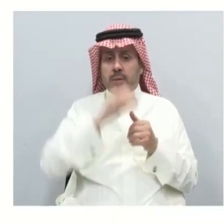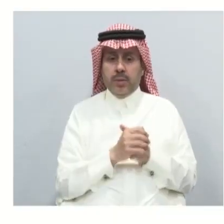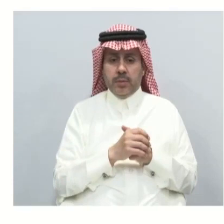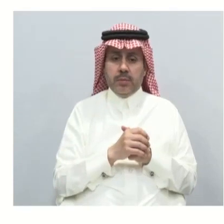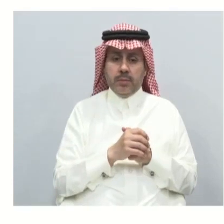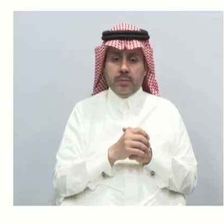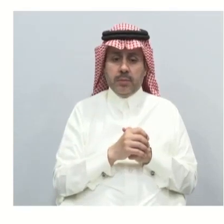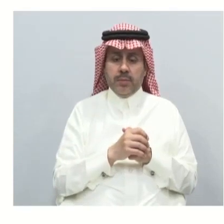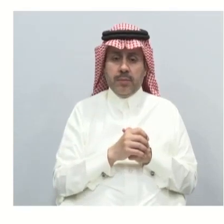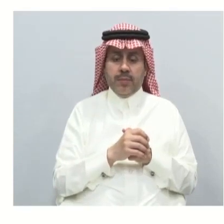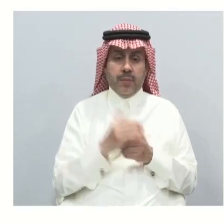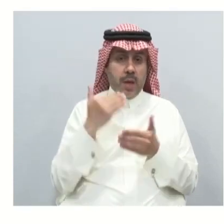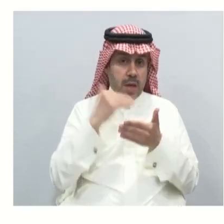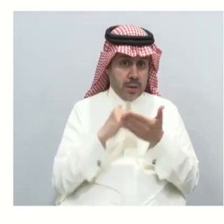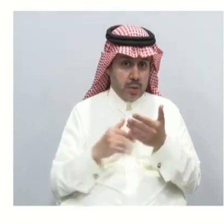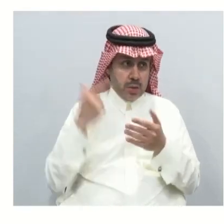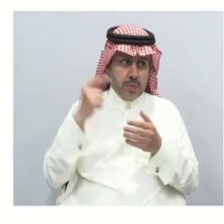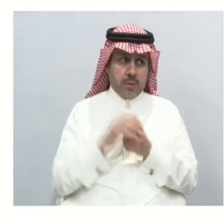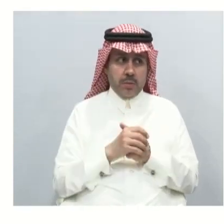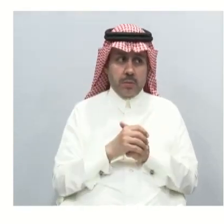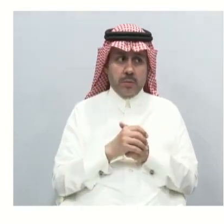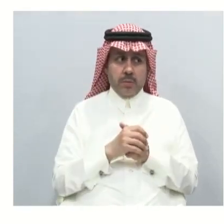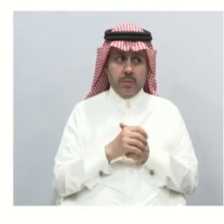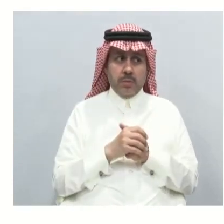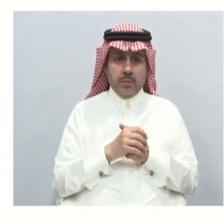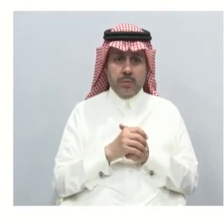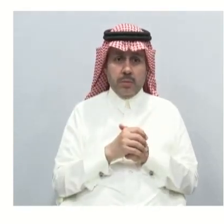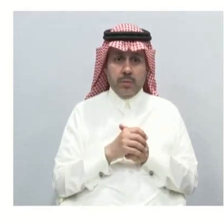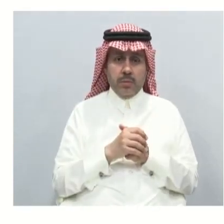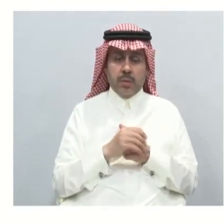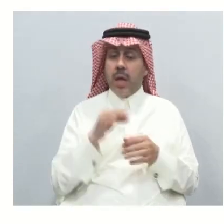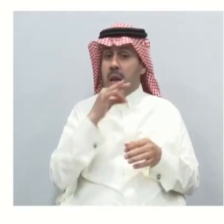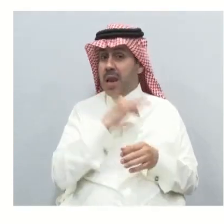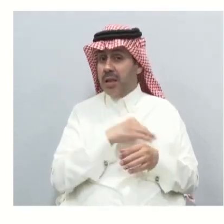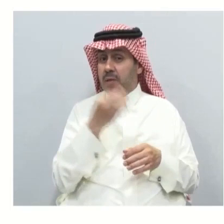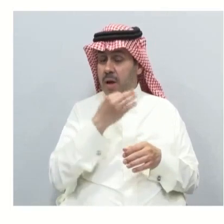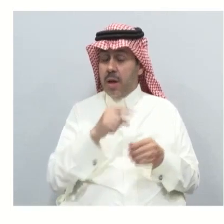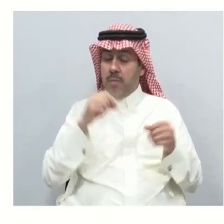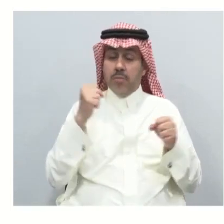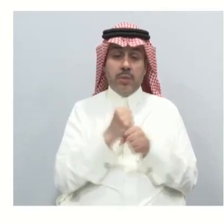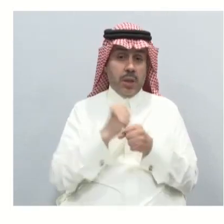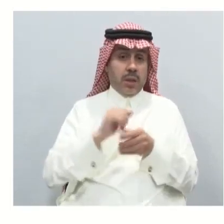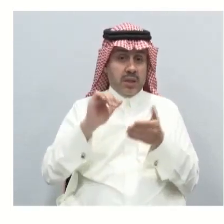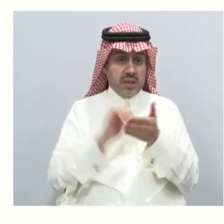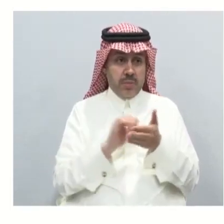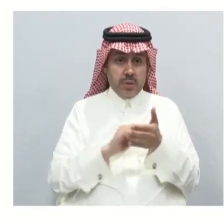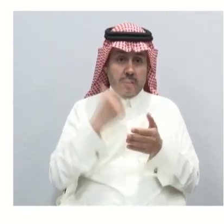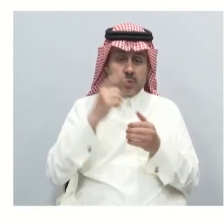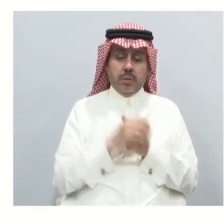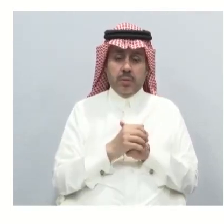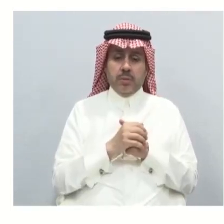لا اله الا الله عددها سبعه لا ينتفع قائلها الا بتحقيق ها واجتماعها